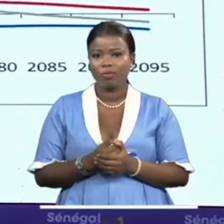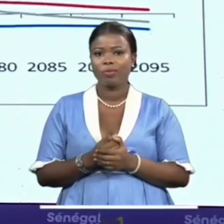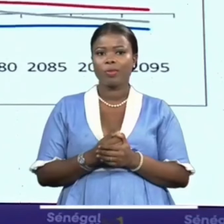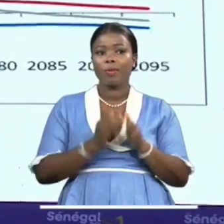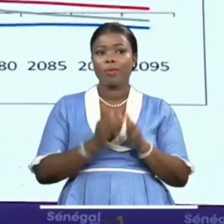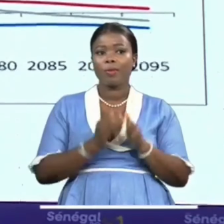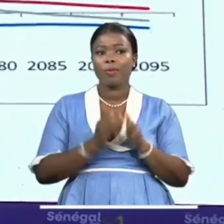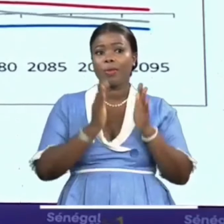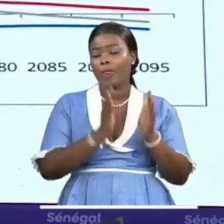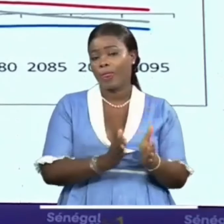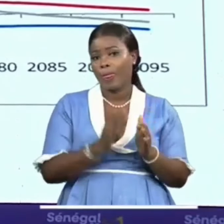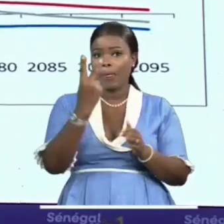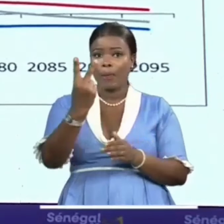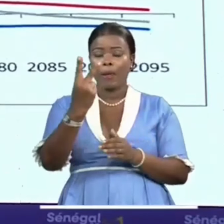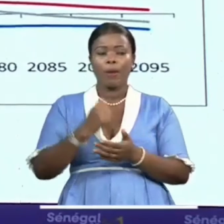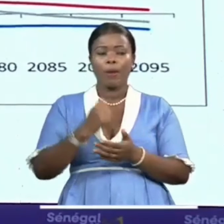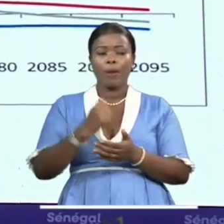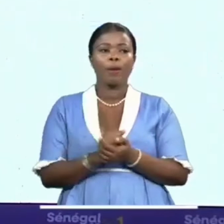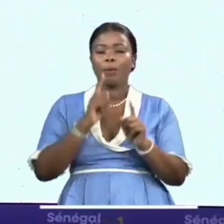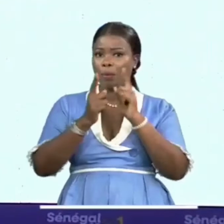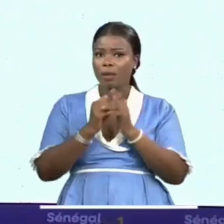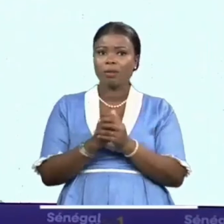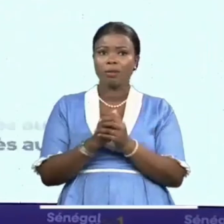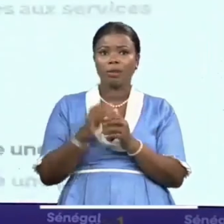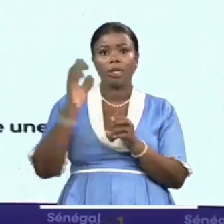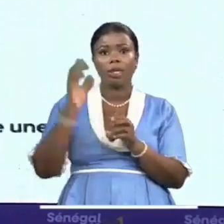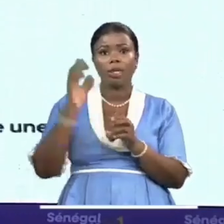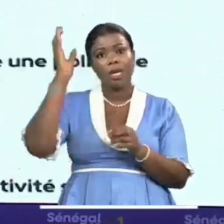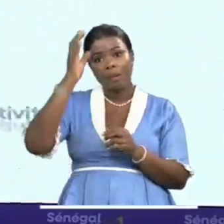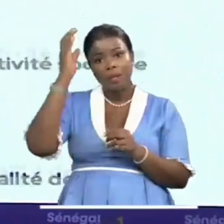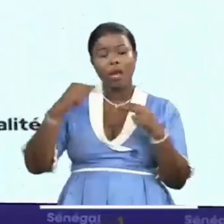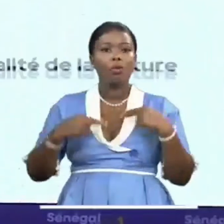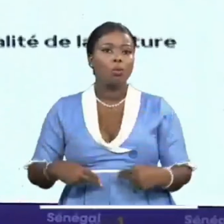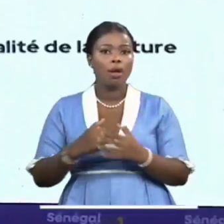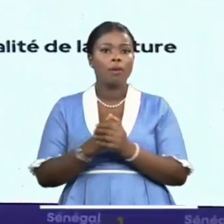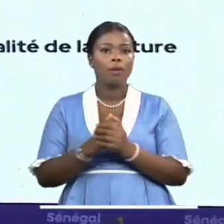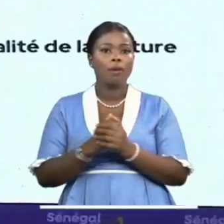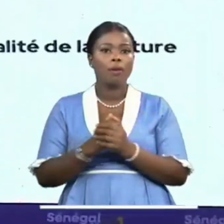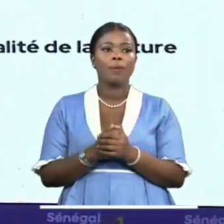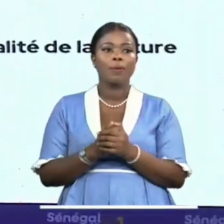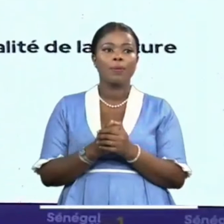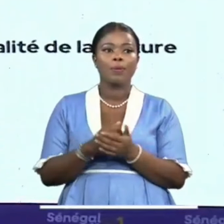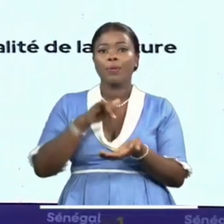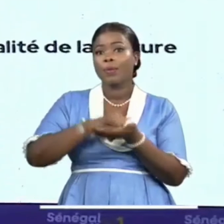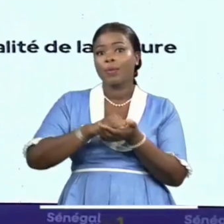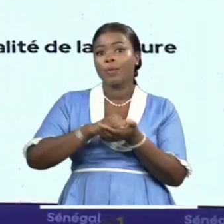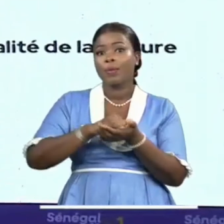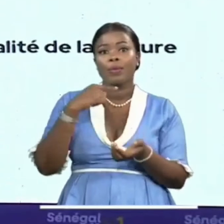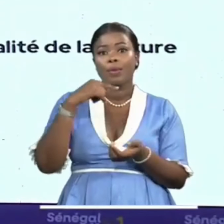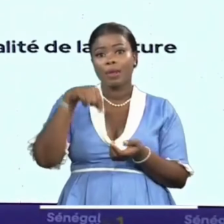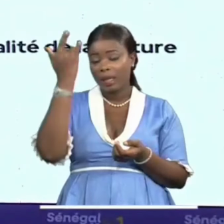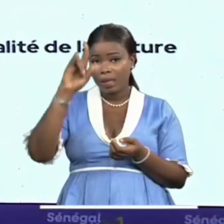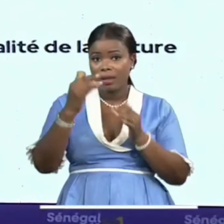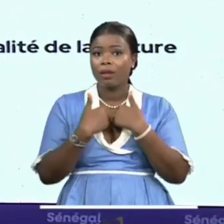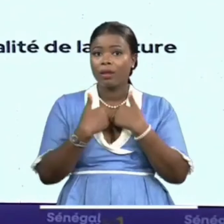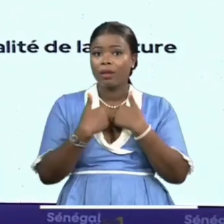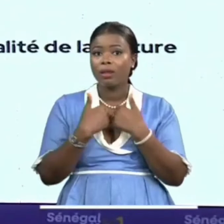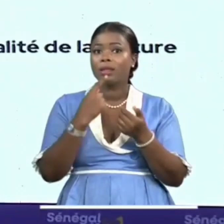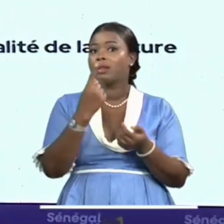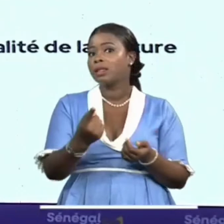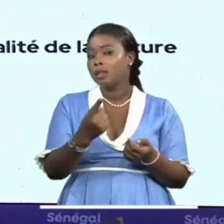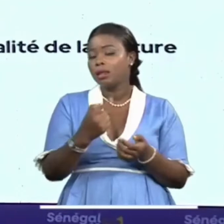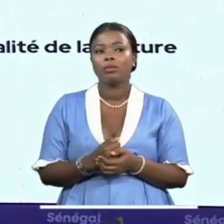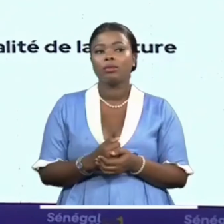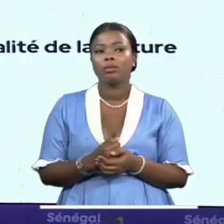numérique qui parle du capital humain sur le capital humain ce qu'il y a lier de dire c'est quoi c'est que le